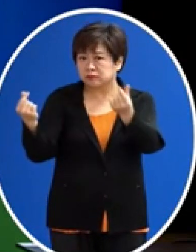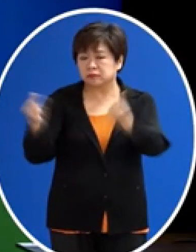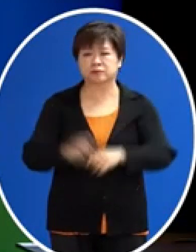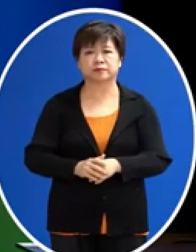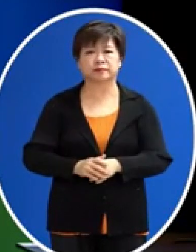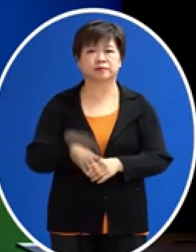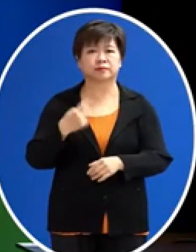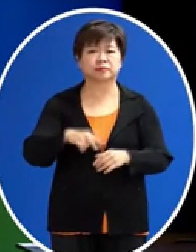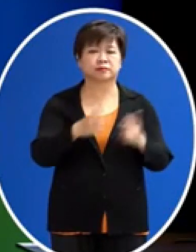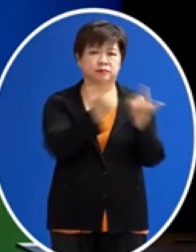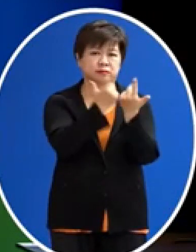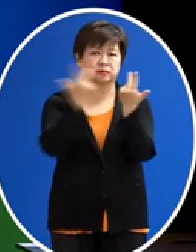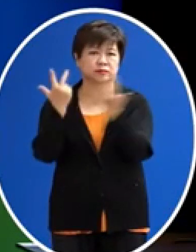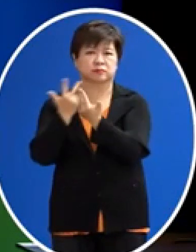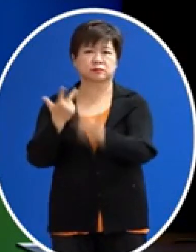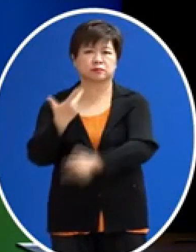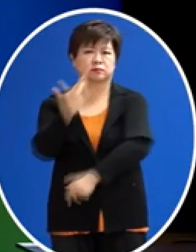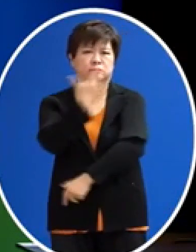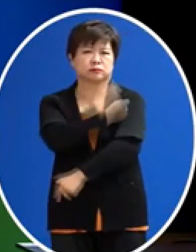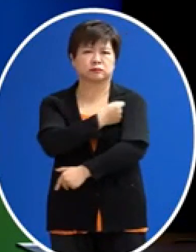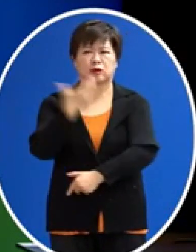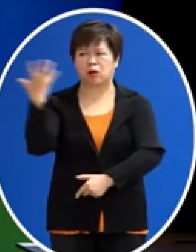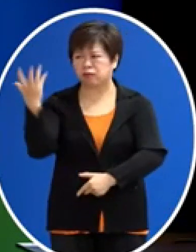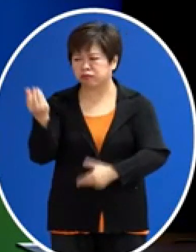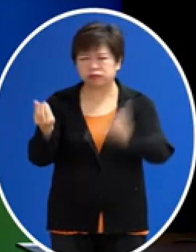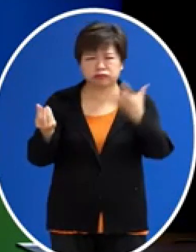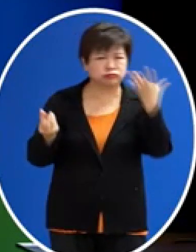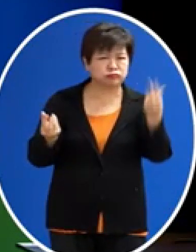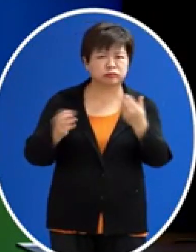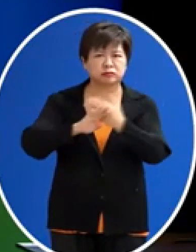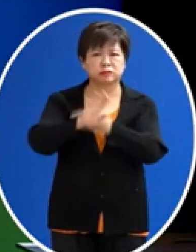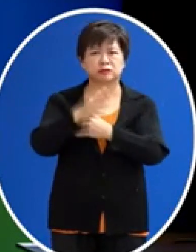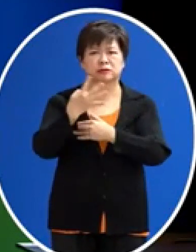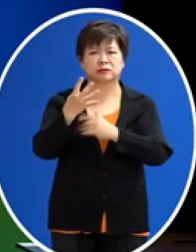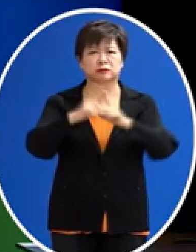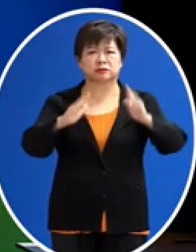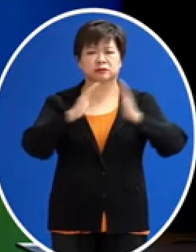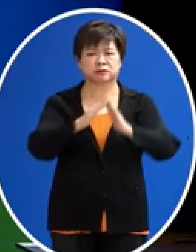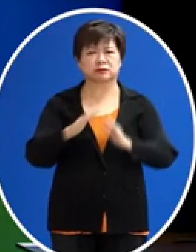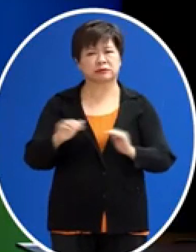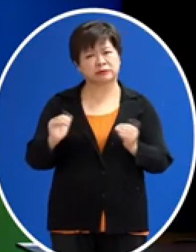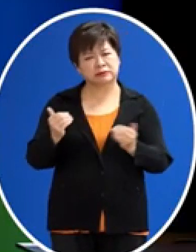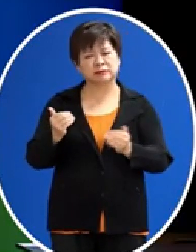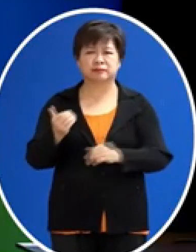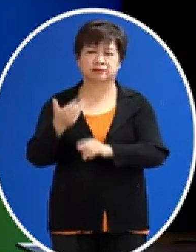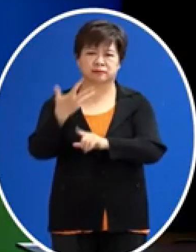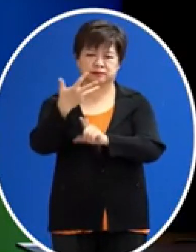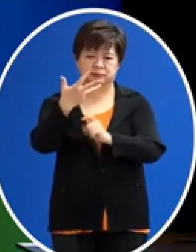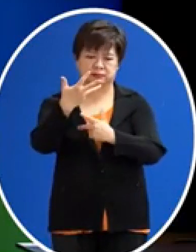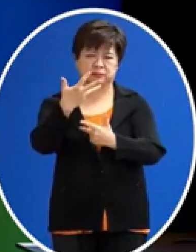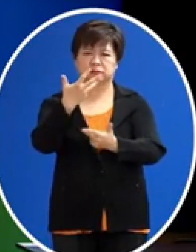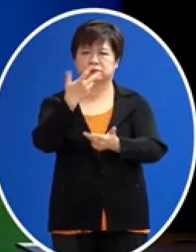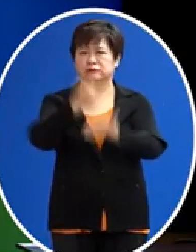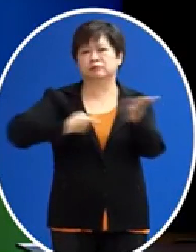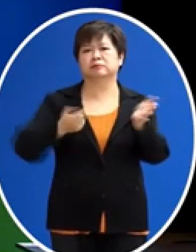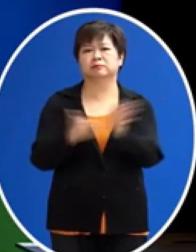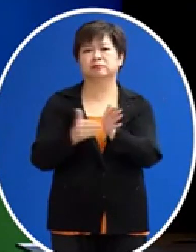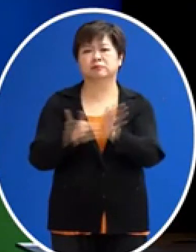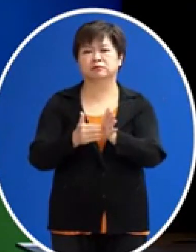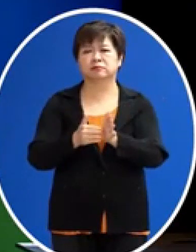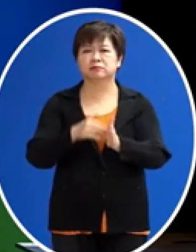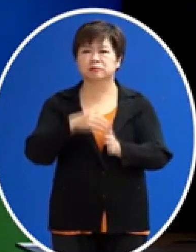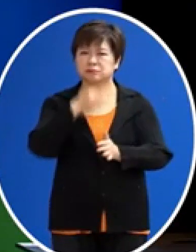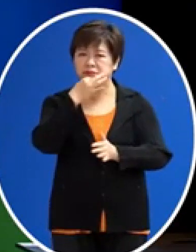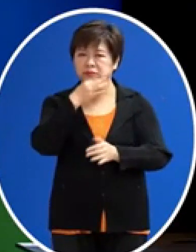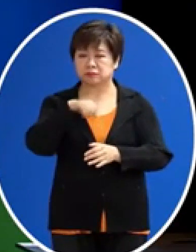最近双北已经没有疫苗了，那其他四都最多也只能撑到17号。那想问说，因为距离第六